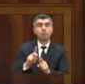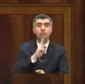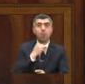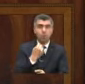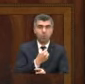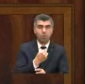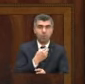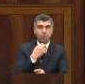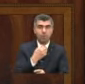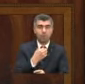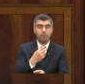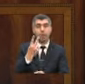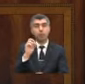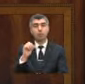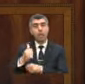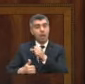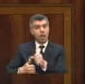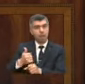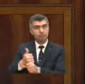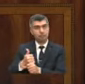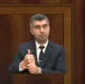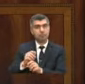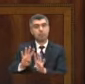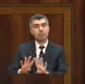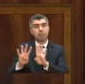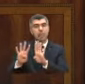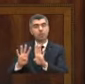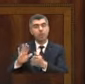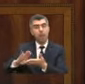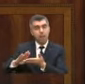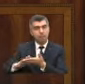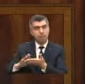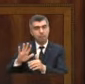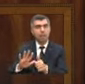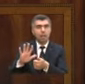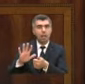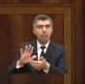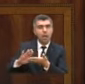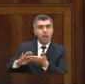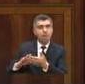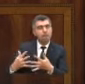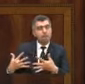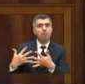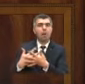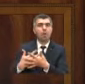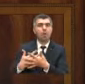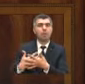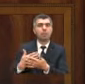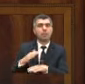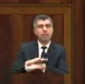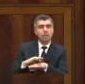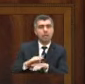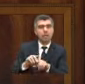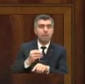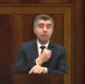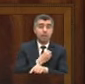عام ولكن 20 عام 18 عام 16 عام، راه كلهم شركاء في السياسة الصحية. الطبيب